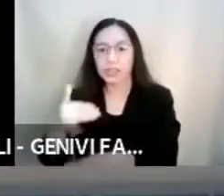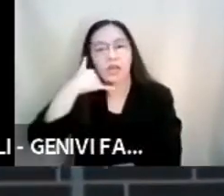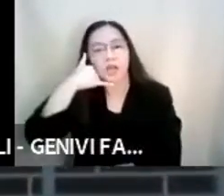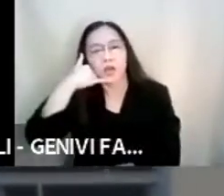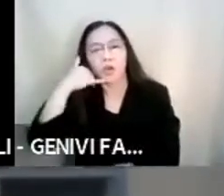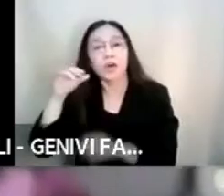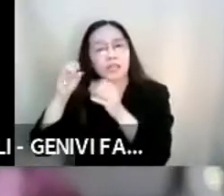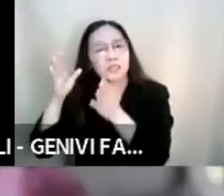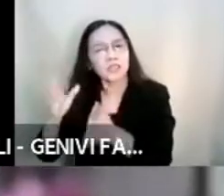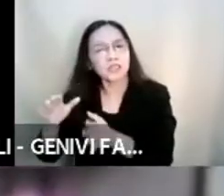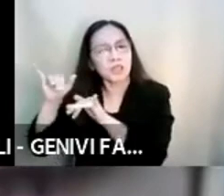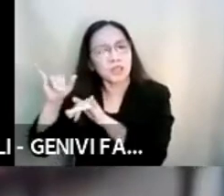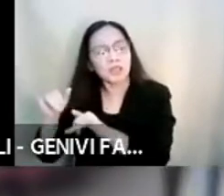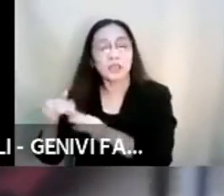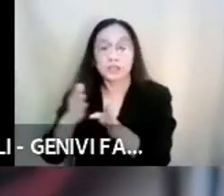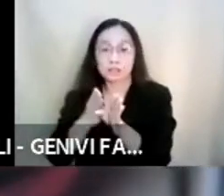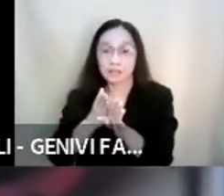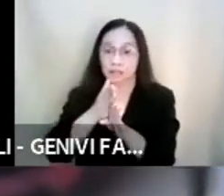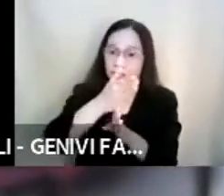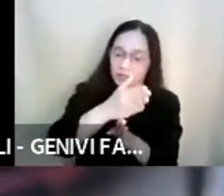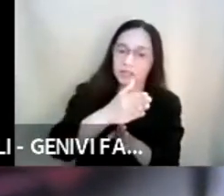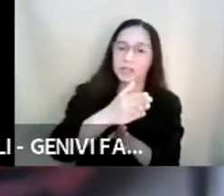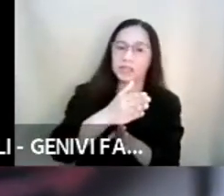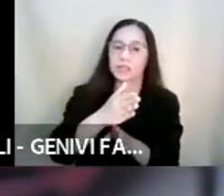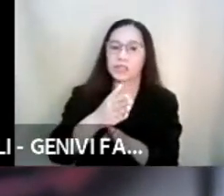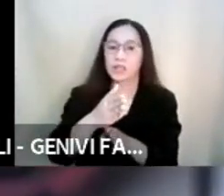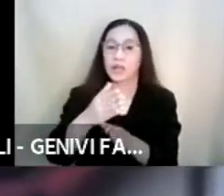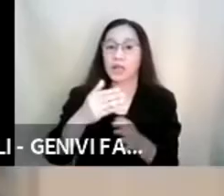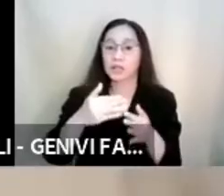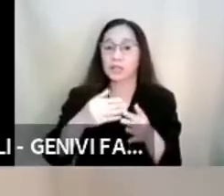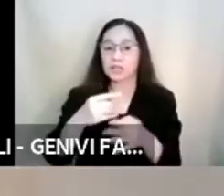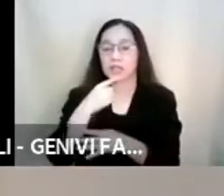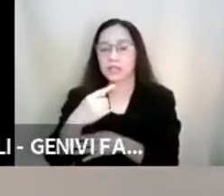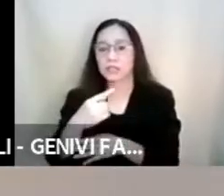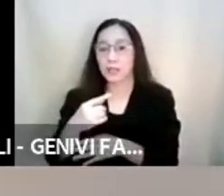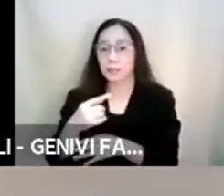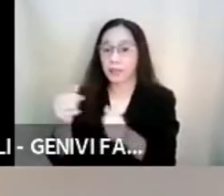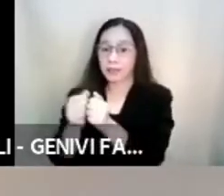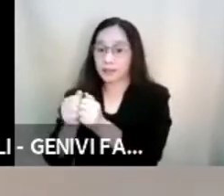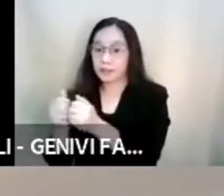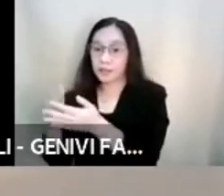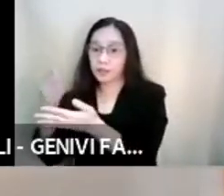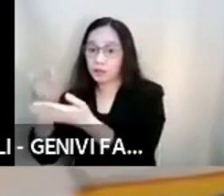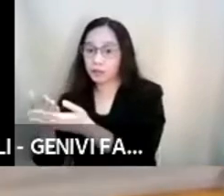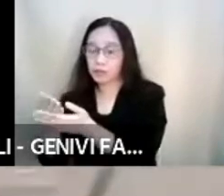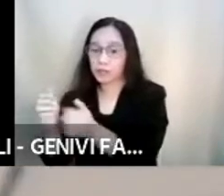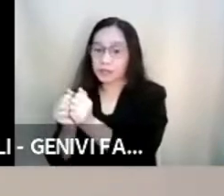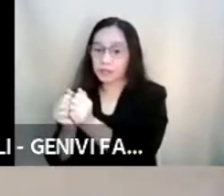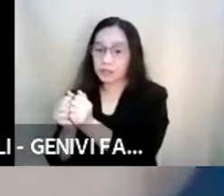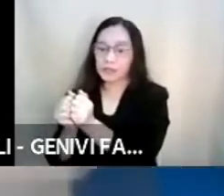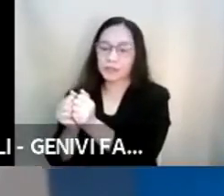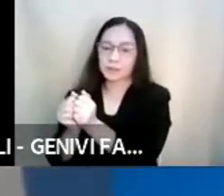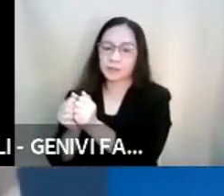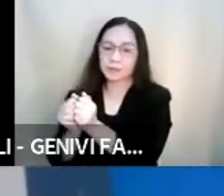Tapos pag uwi, diretso pa rin. O kaya pag nandun pa sa school, daanan mo, sabay tayo. So, ina-advise ko rin yung mga parents.